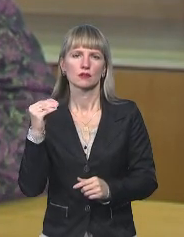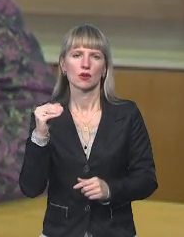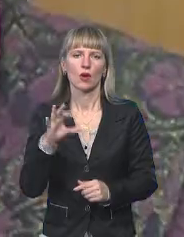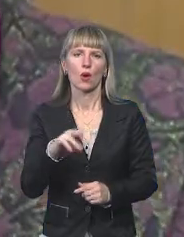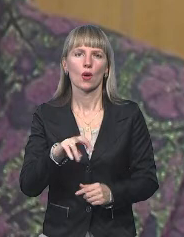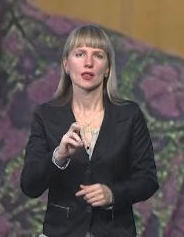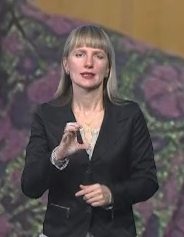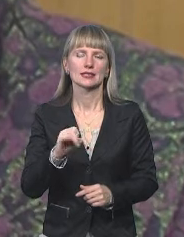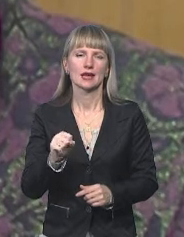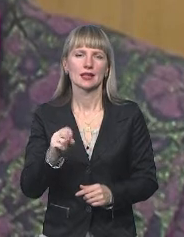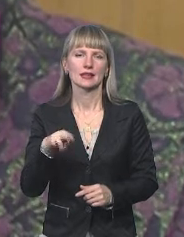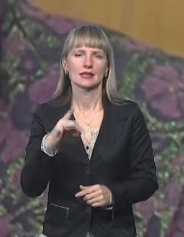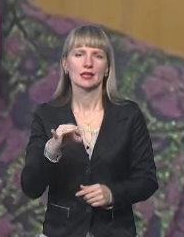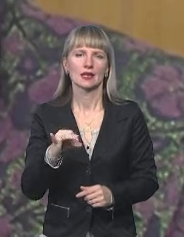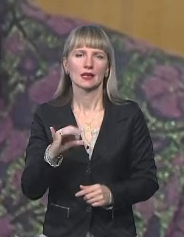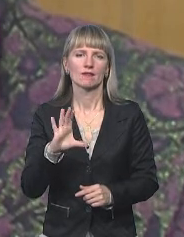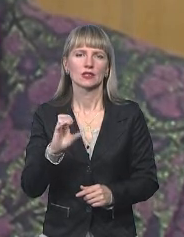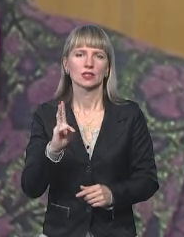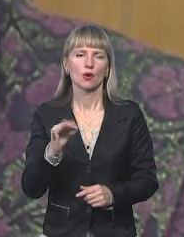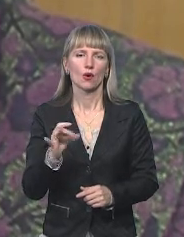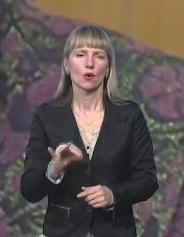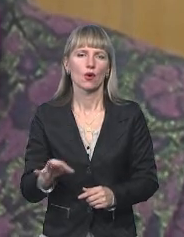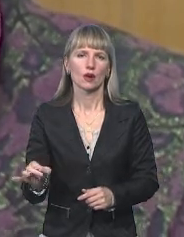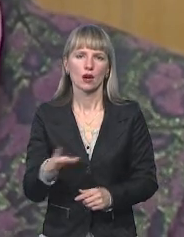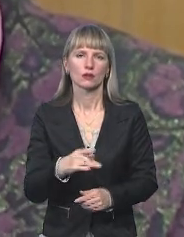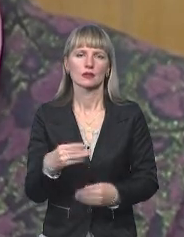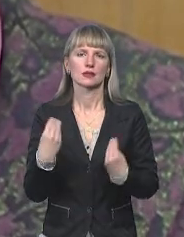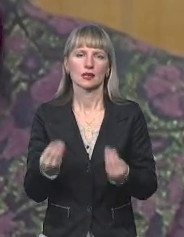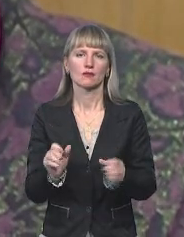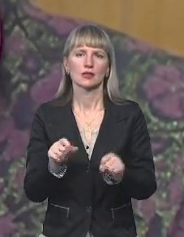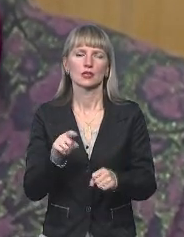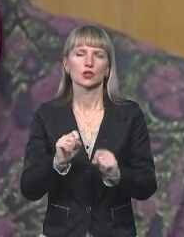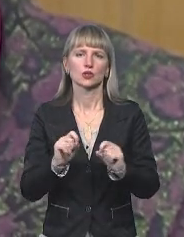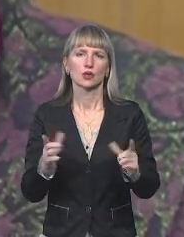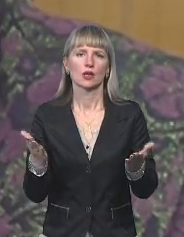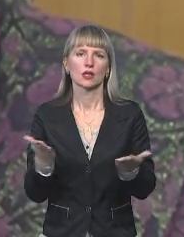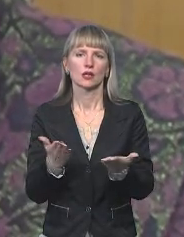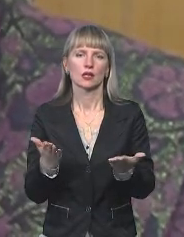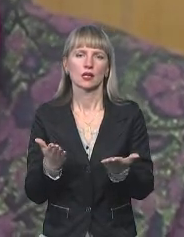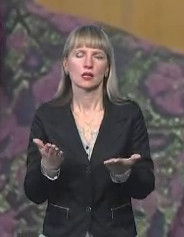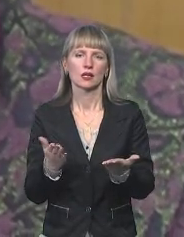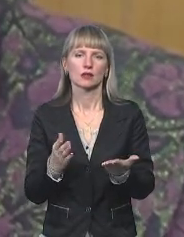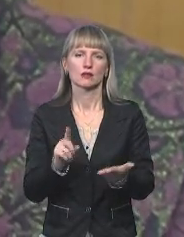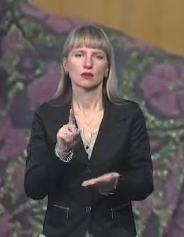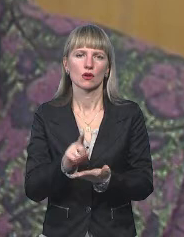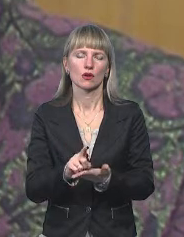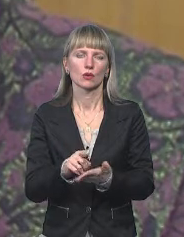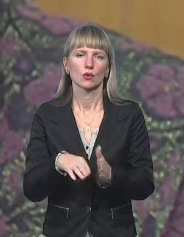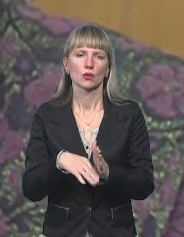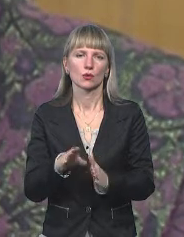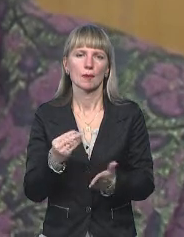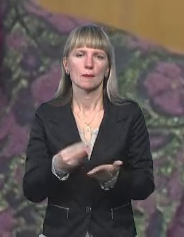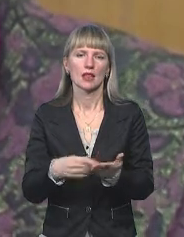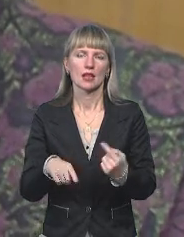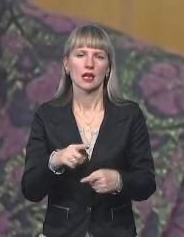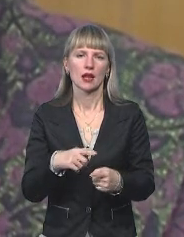району. Саме зараз ми надаємо перевагу тим школам, яких необхідно покращити